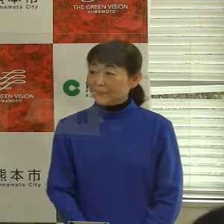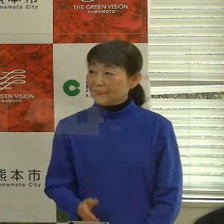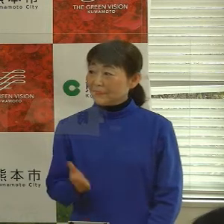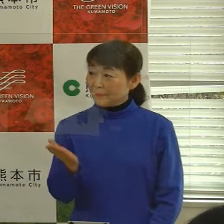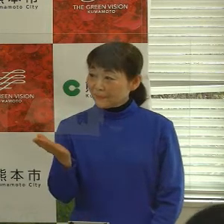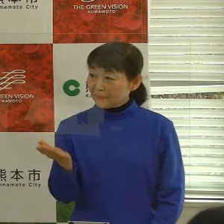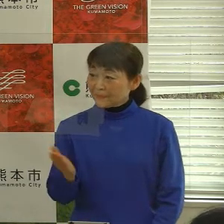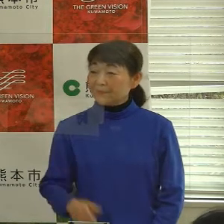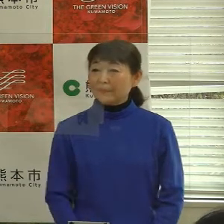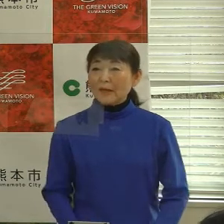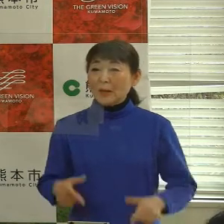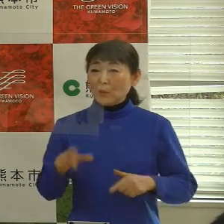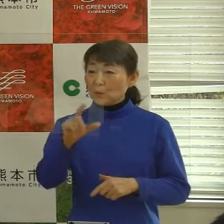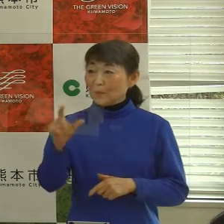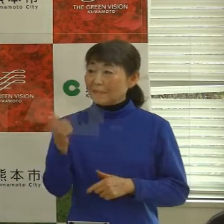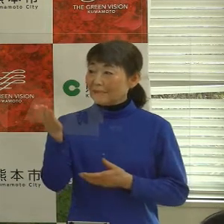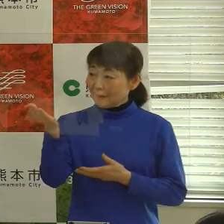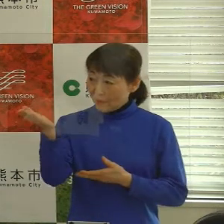はい、じゃあ熊西さんどうぞ。